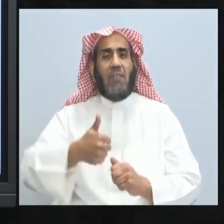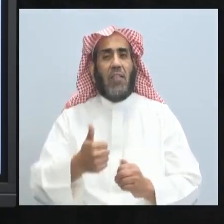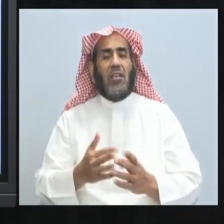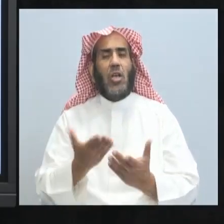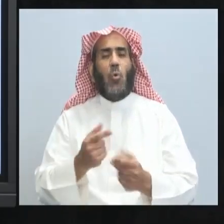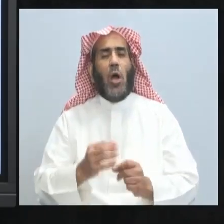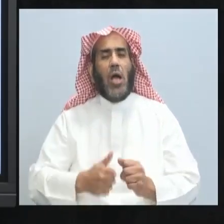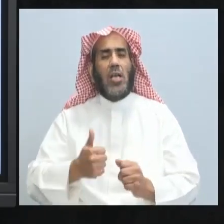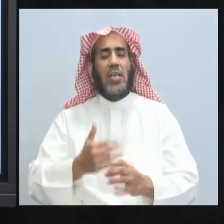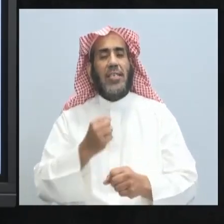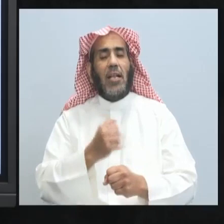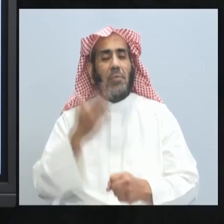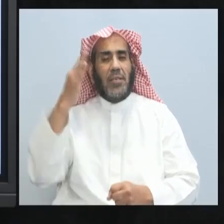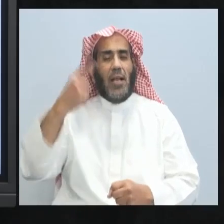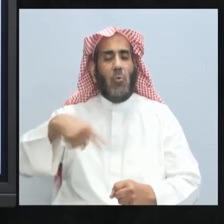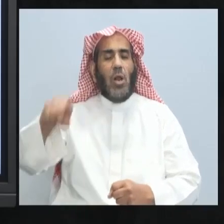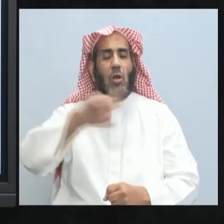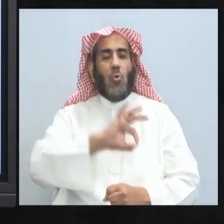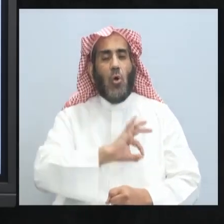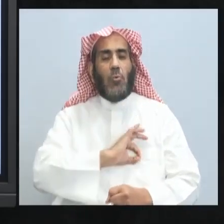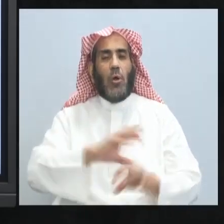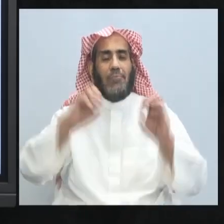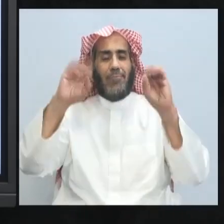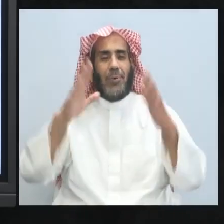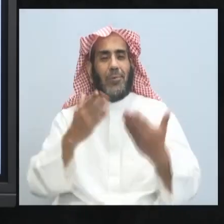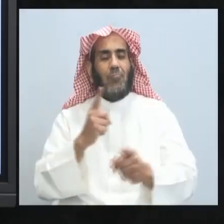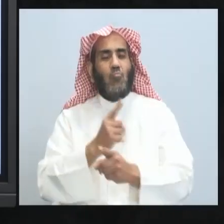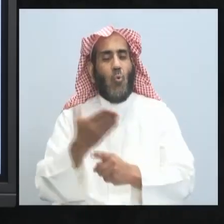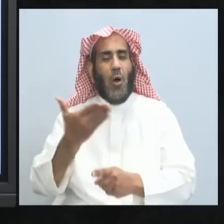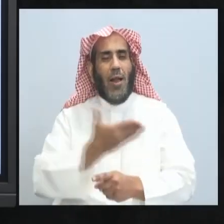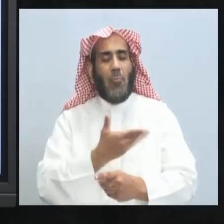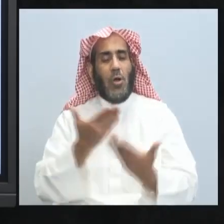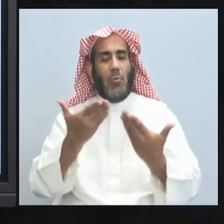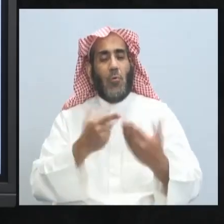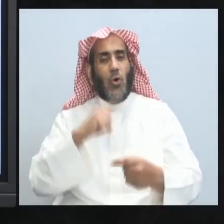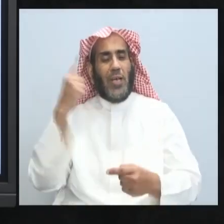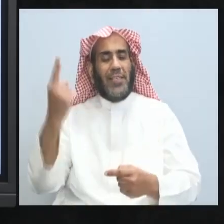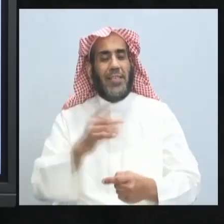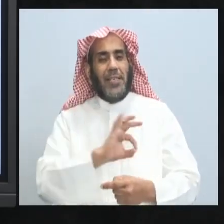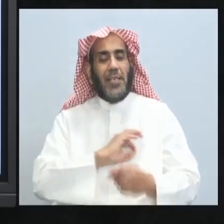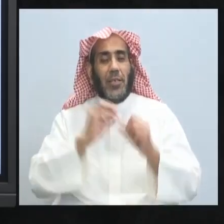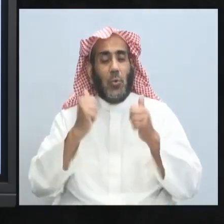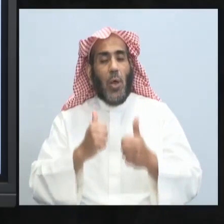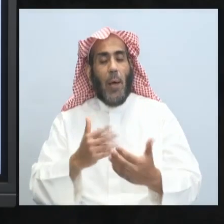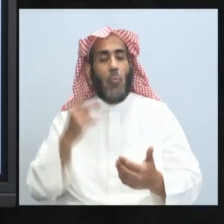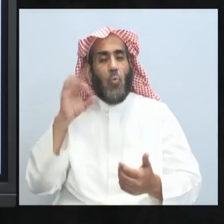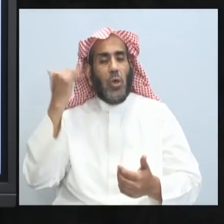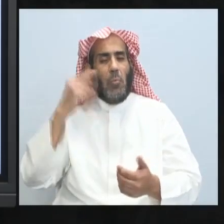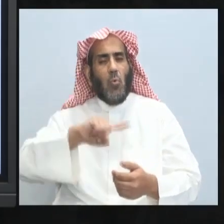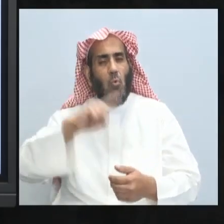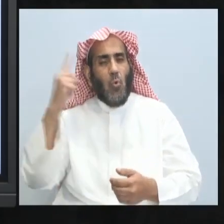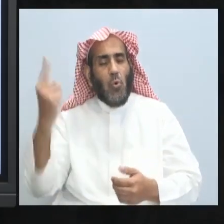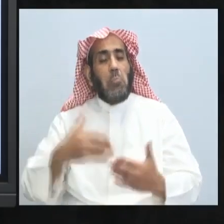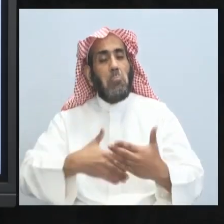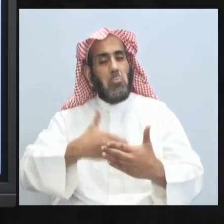وازك السلام السلام عليكم ورحمه الله وبركاته واهلا وسهلا بكم اعزائي طلابا وطالبات